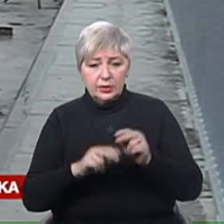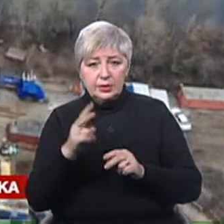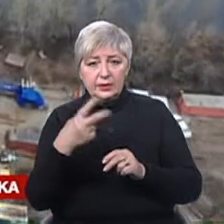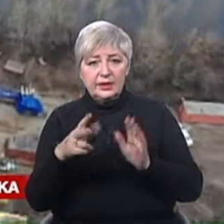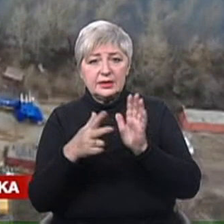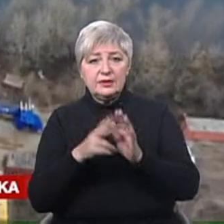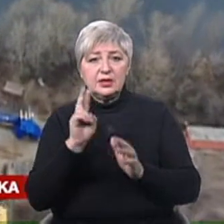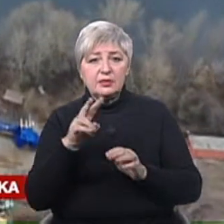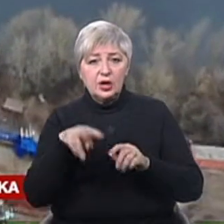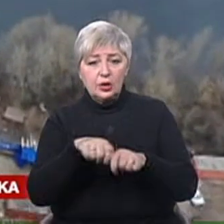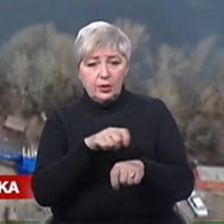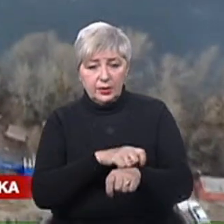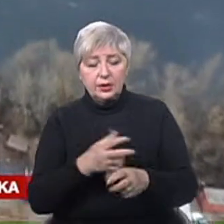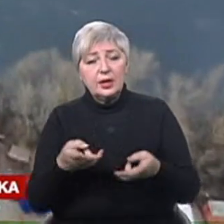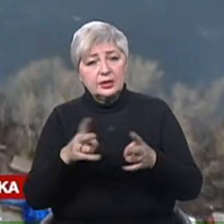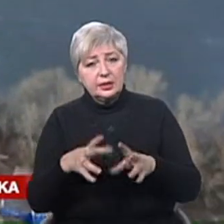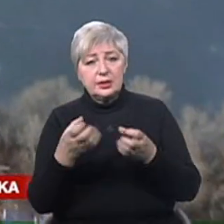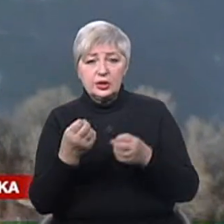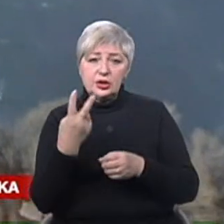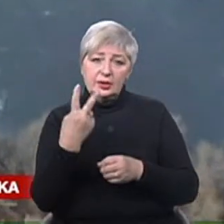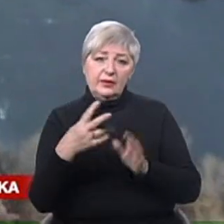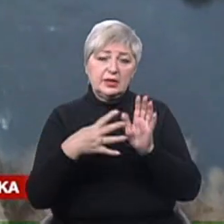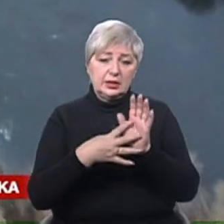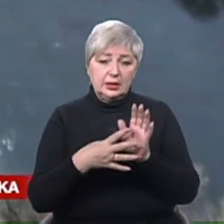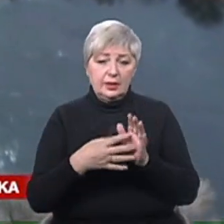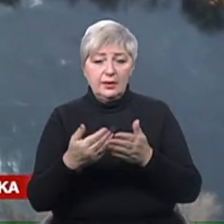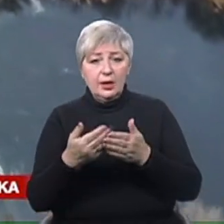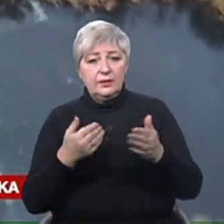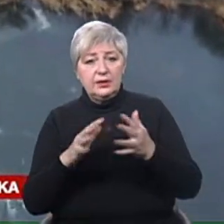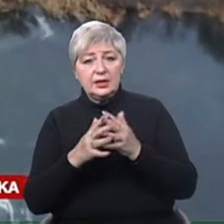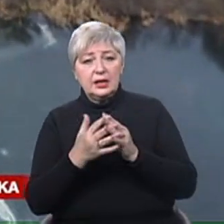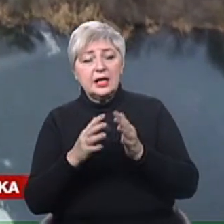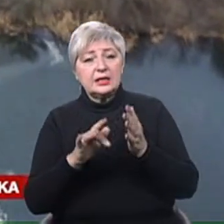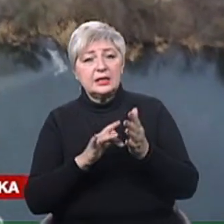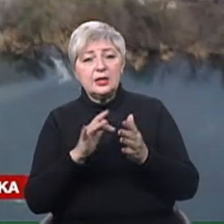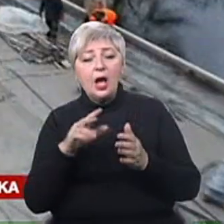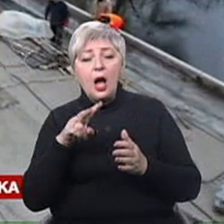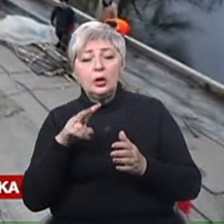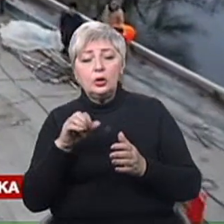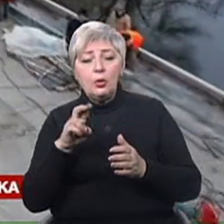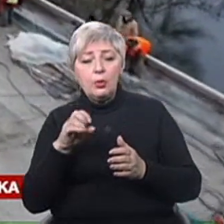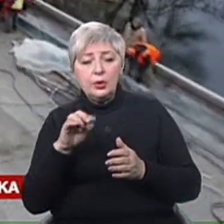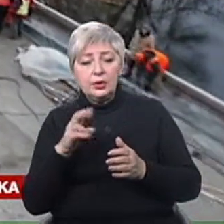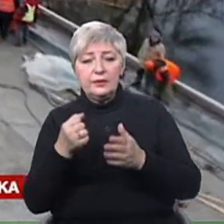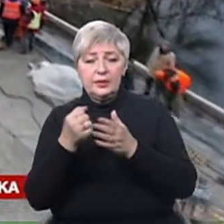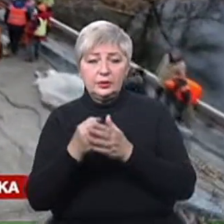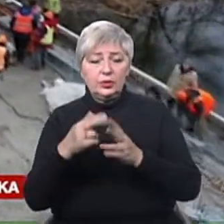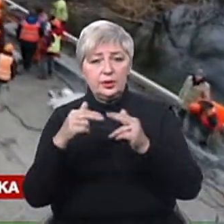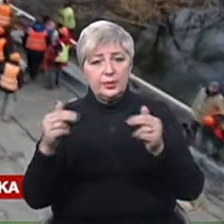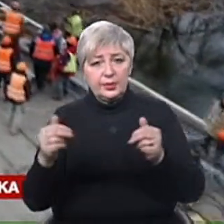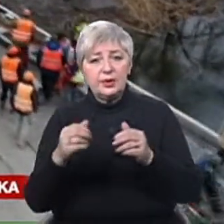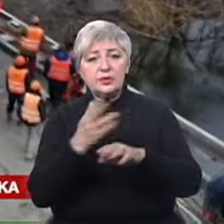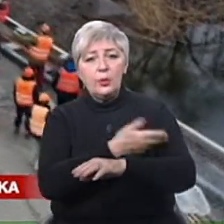траси, залишається іще 29. Дорога йде від села Лобойківка до межі Дніпропетровської та Полтавської